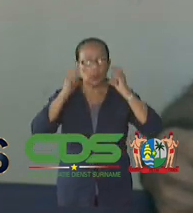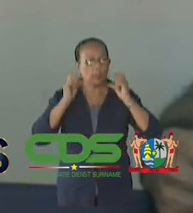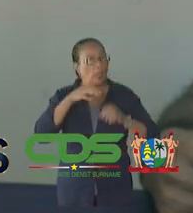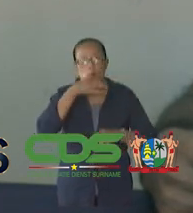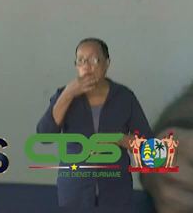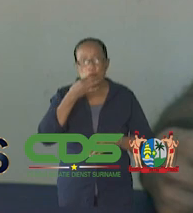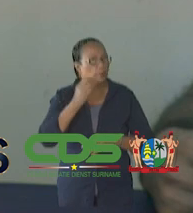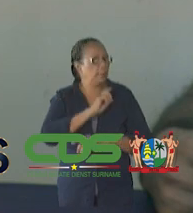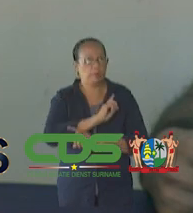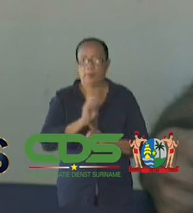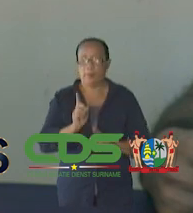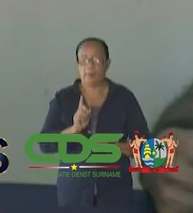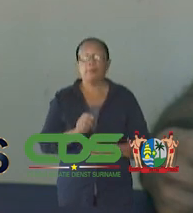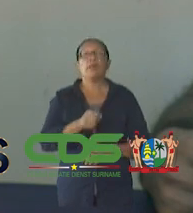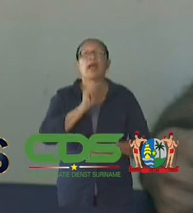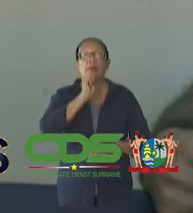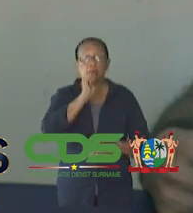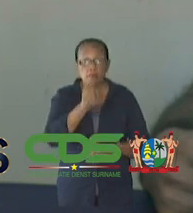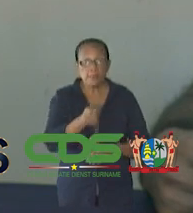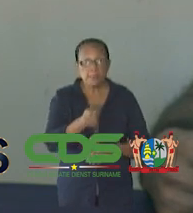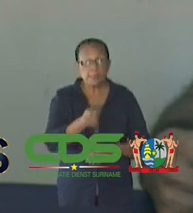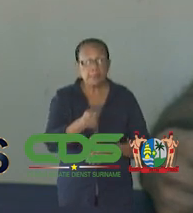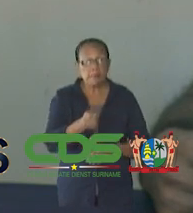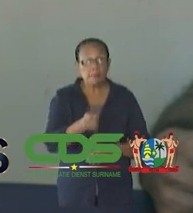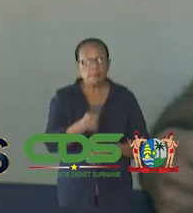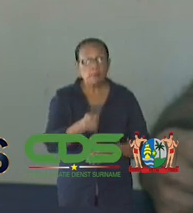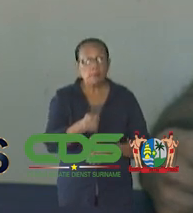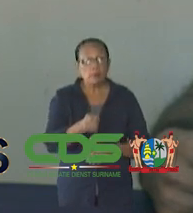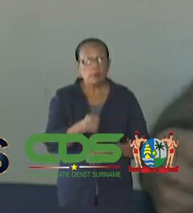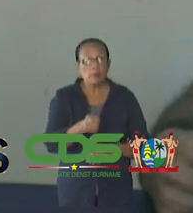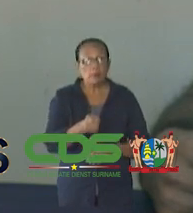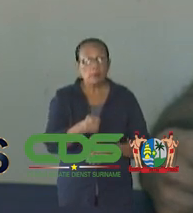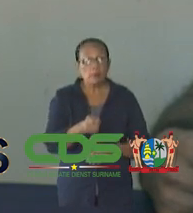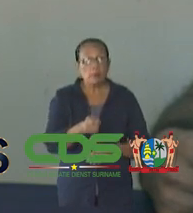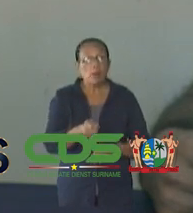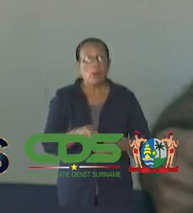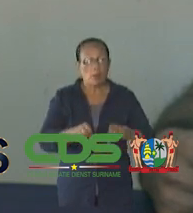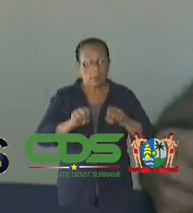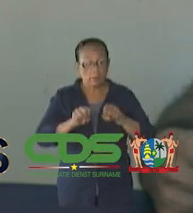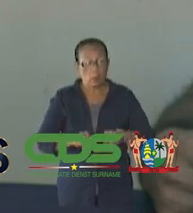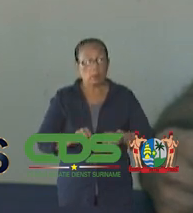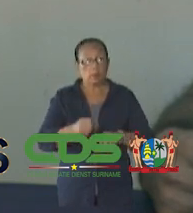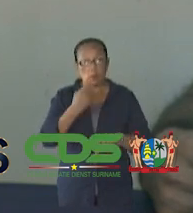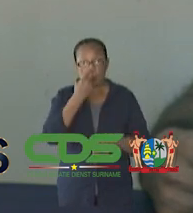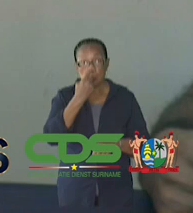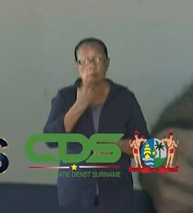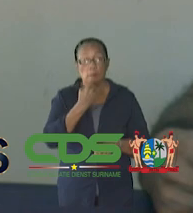En het advies is om de verplichting om een mondneusbedekking bij kinderen